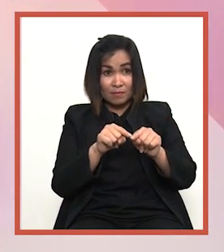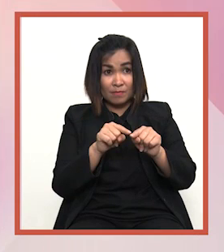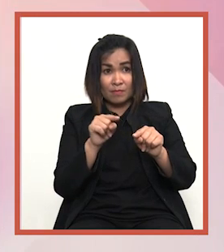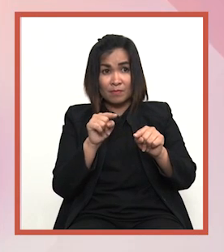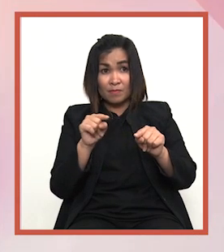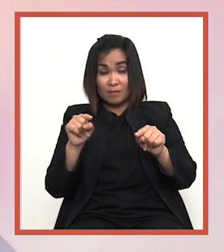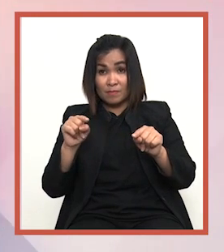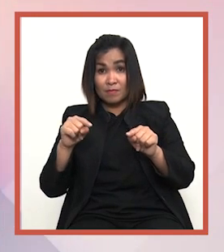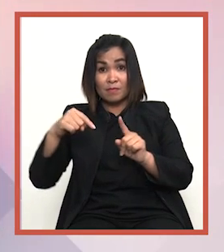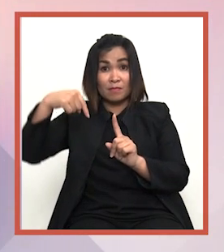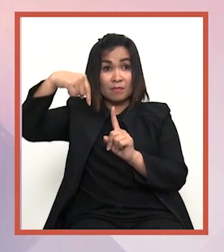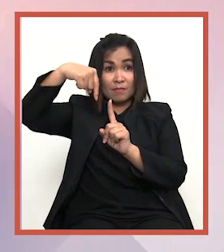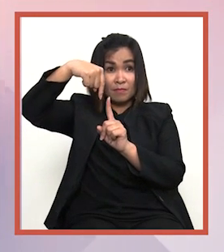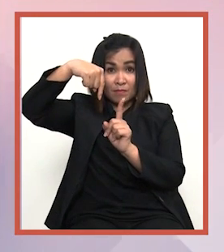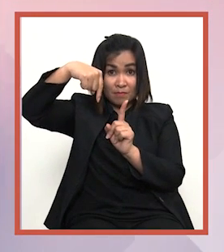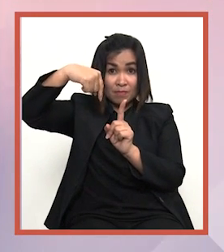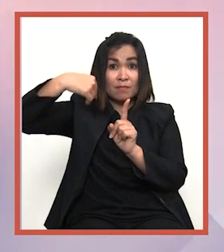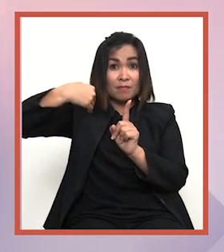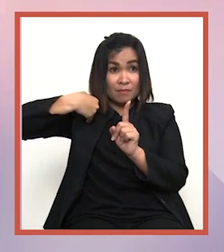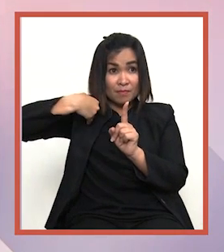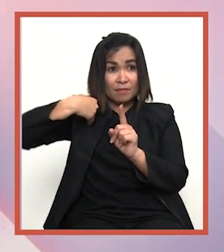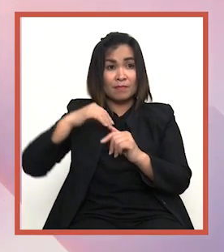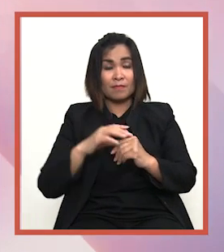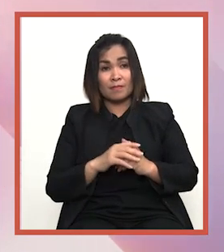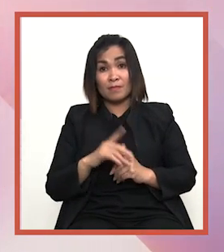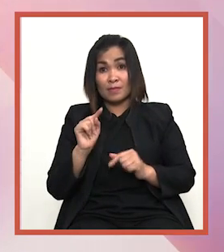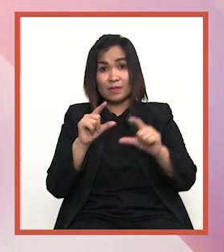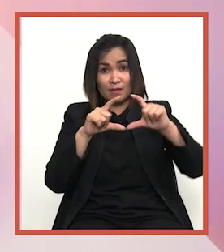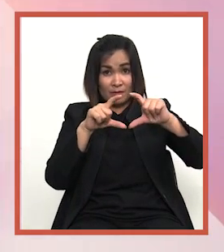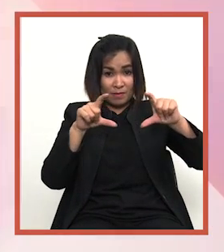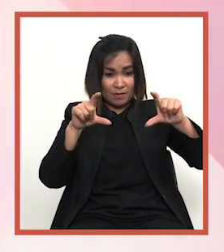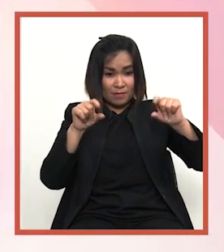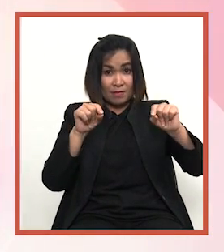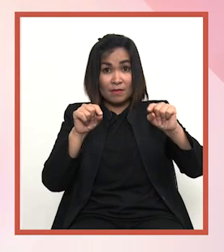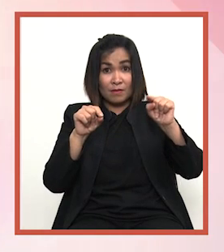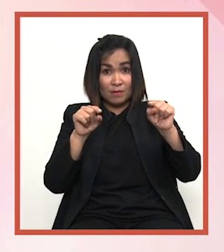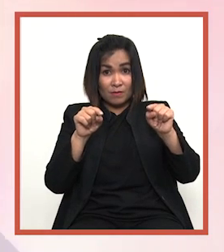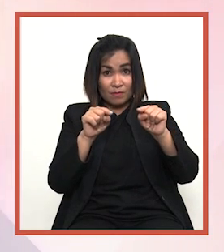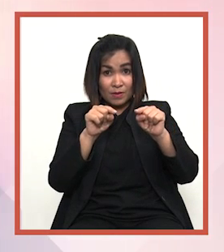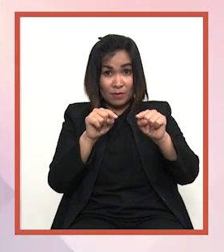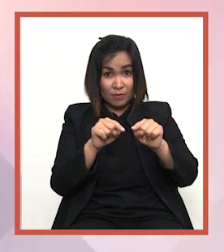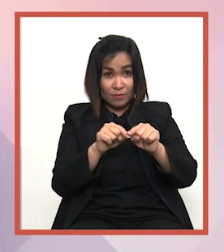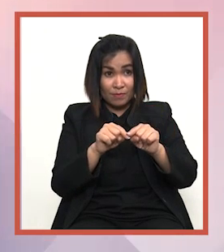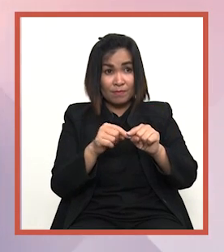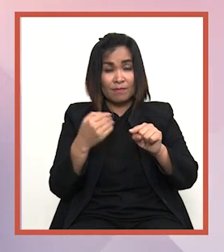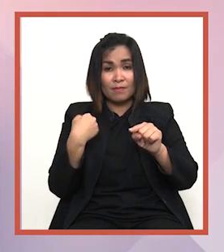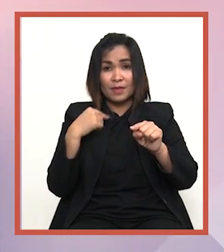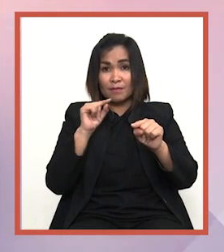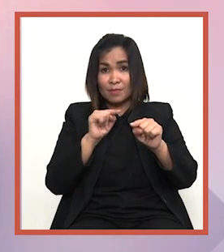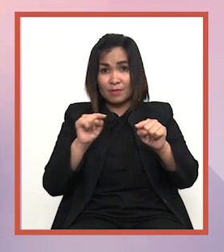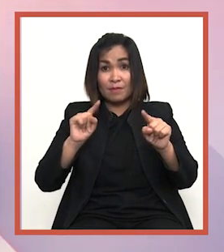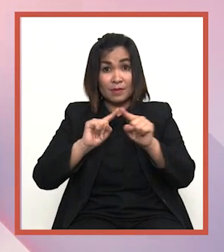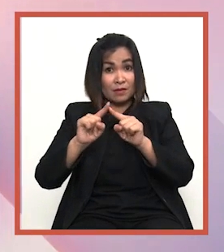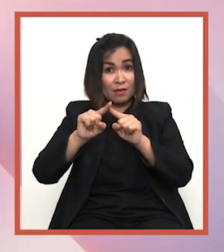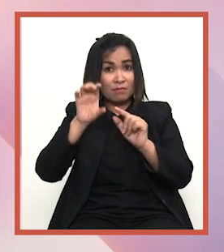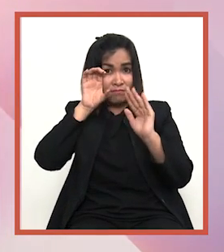สังเกตตรงกลางสัญลักษณ์ดีเลย์ครับจะมีลักษณะคล้ายๆกับตัว V อยู่ด้านในนะครับแล้วก็จะมีเส้นปะนะครับแล้วก็